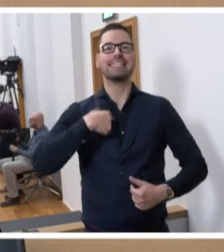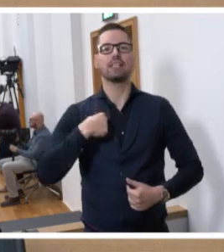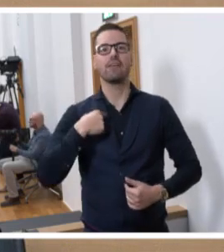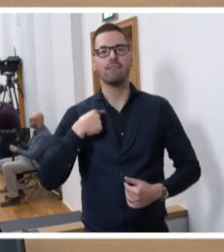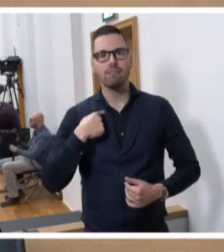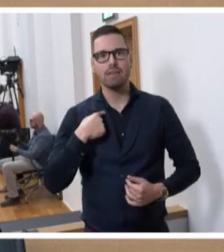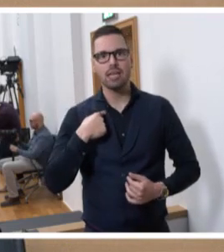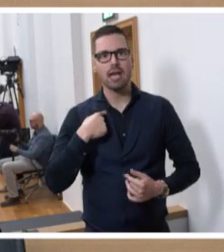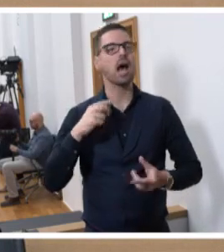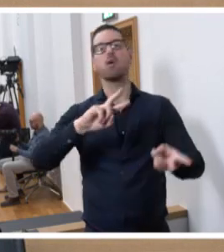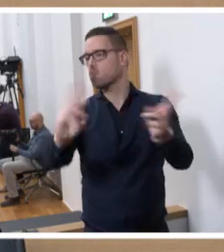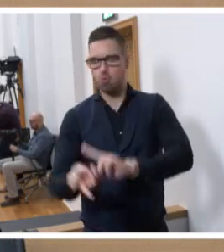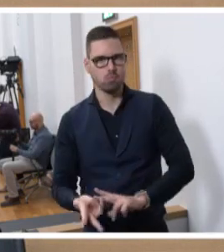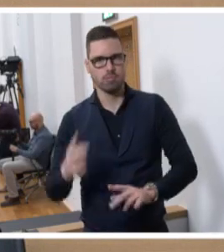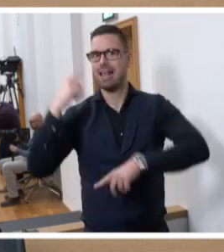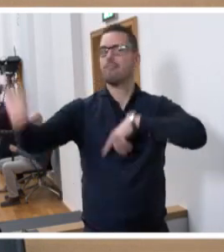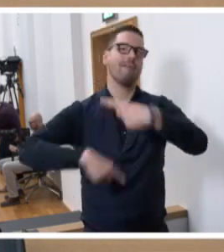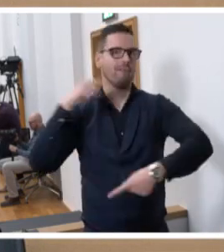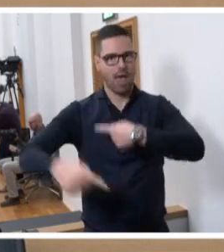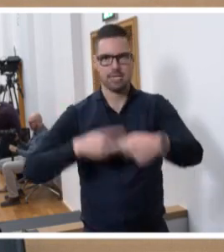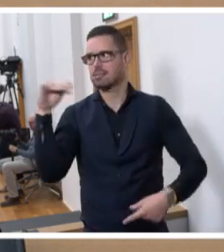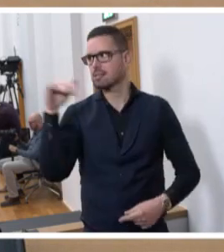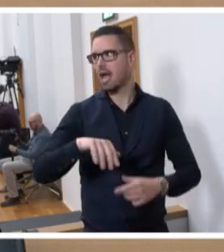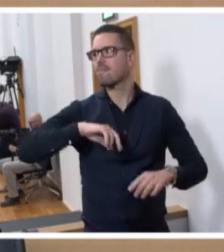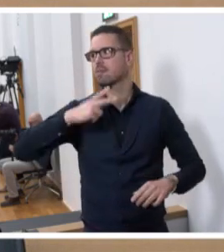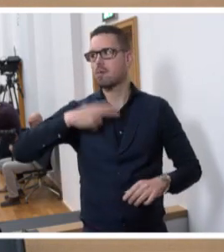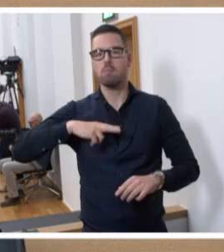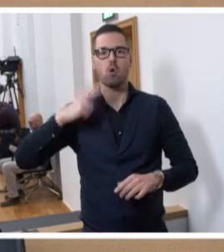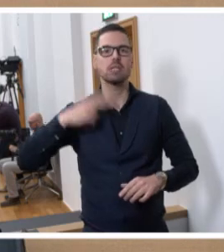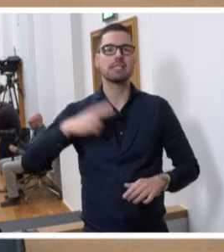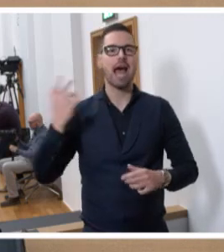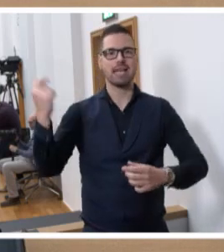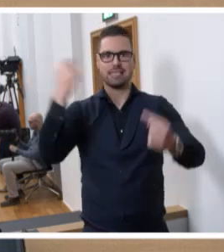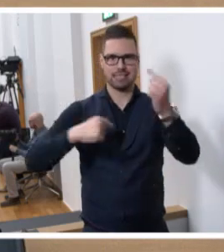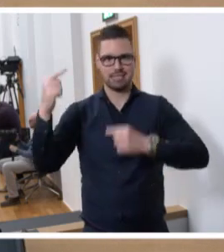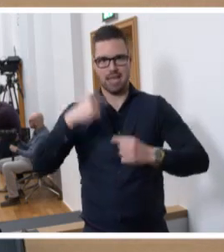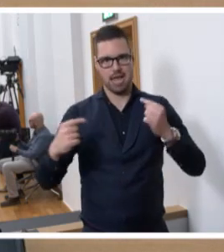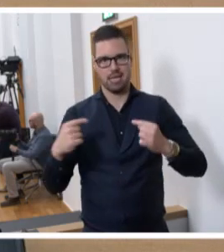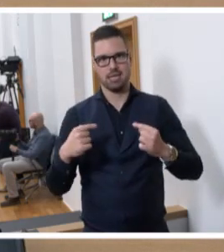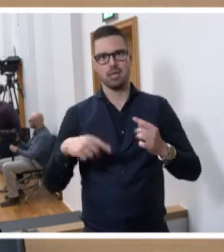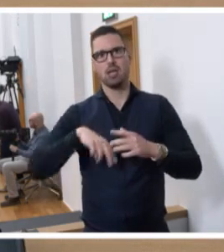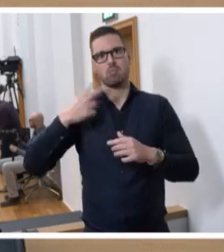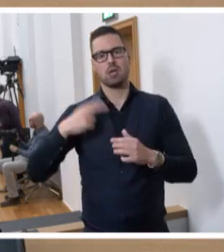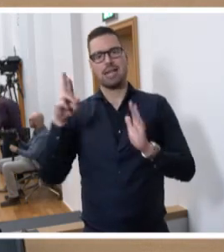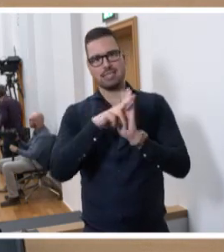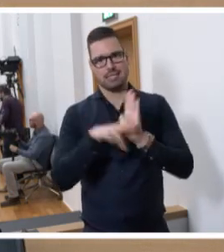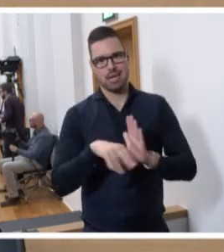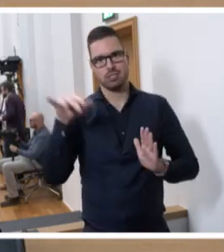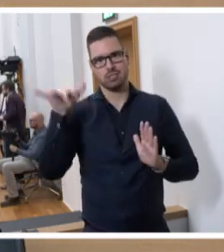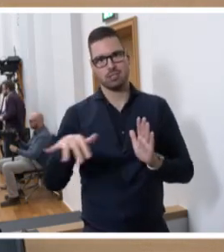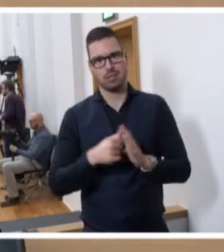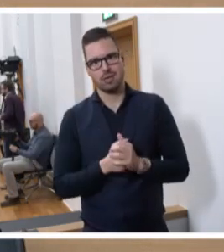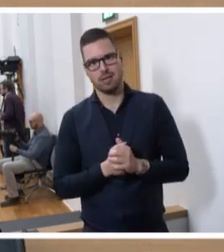hier mal ein Paradigmenwechsel was die was ein modernes migrations- und Asylrecht angeht unser Innenminister